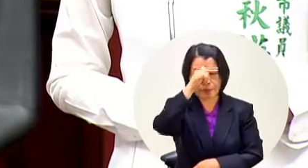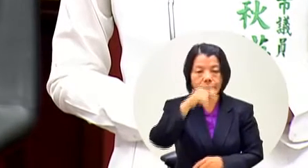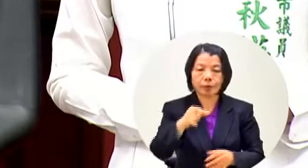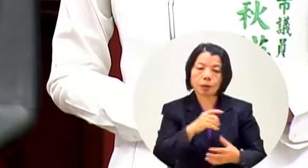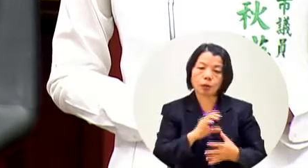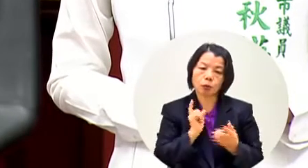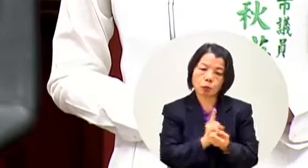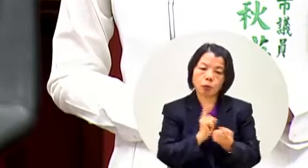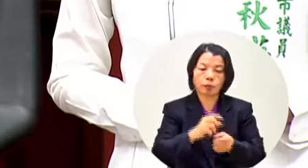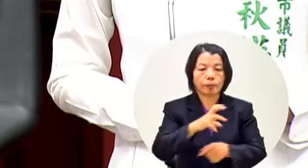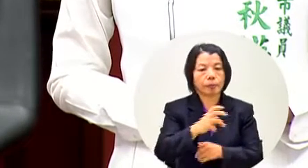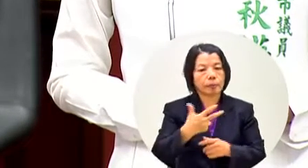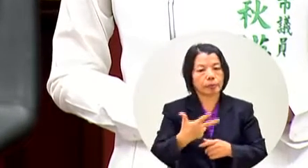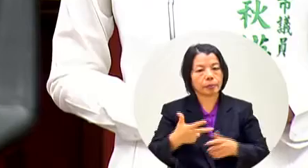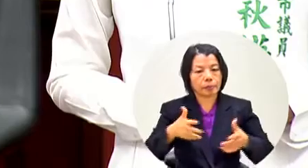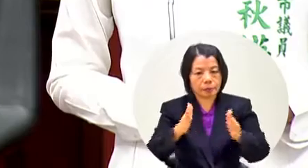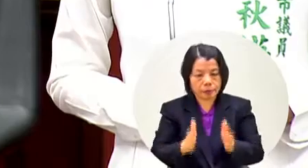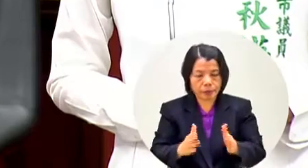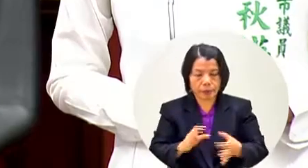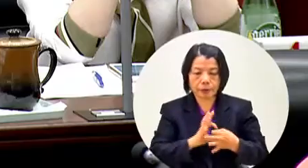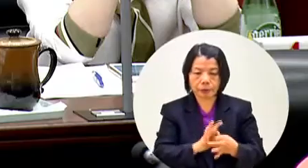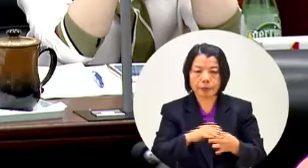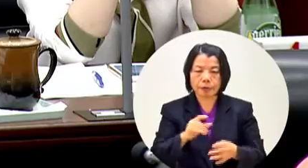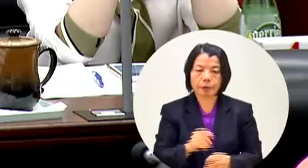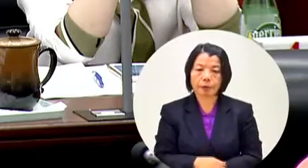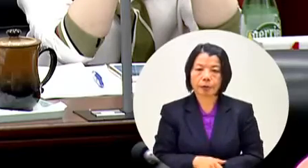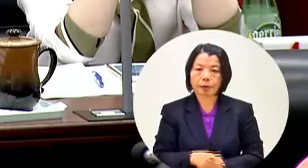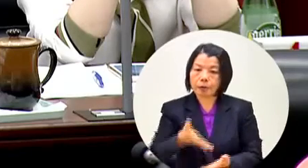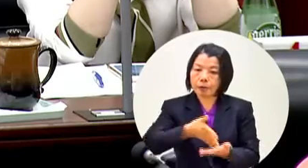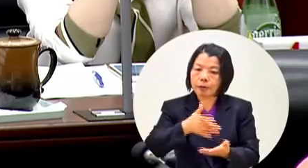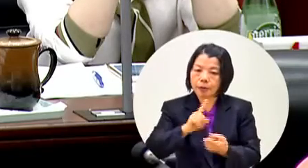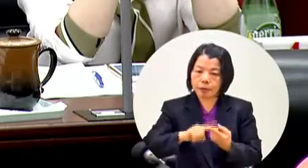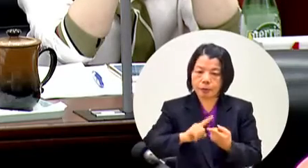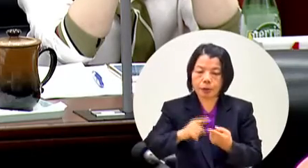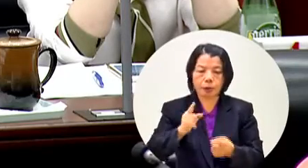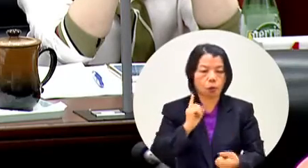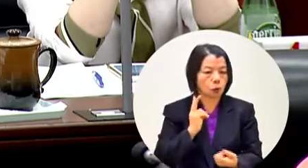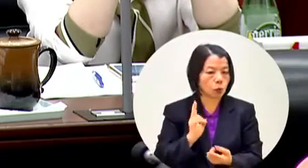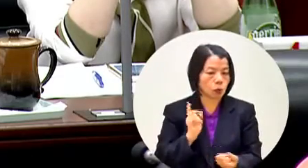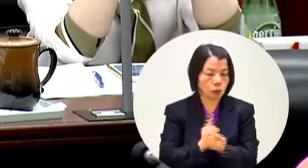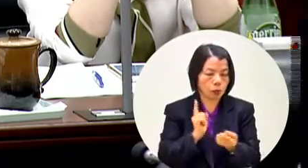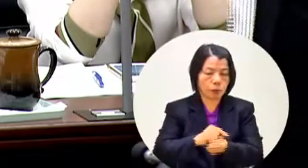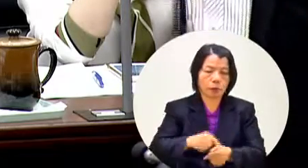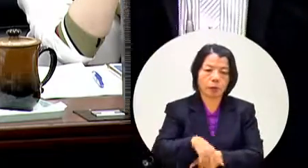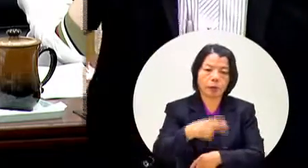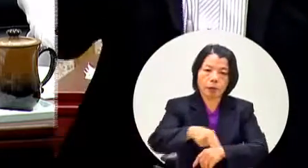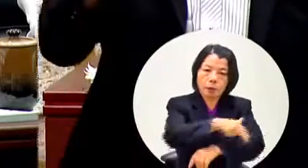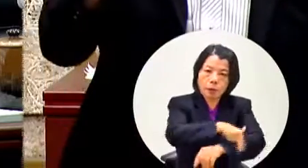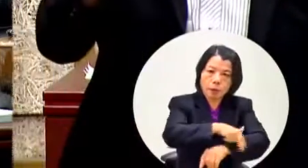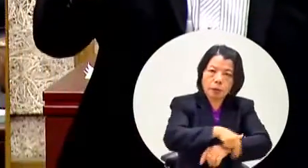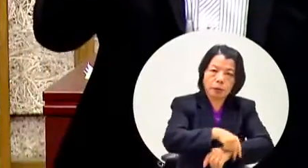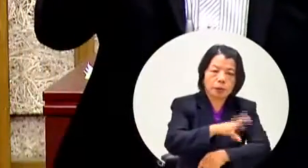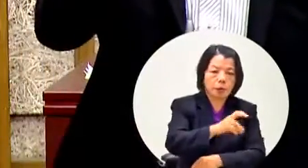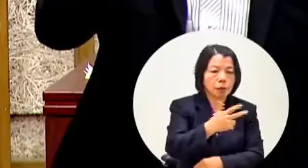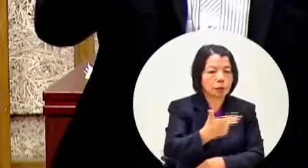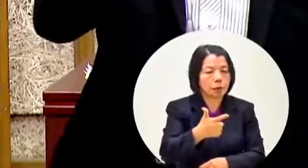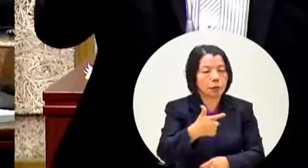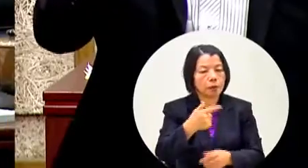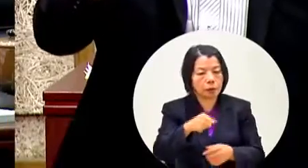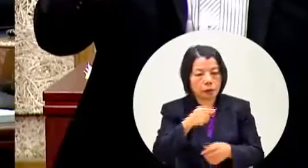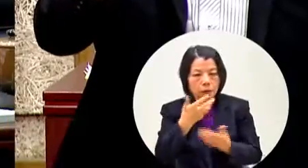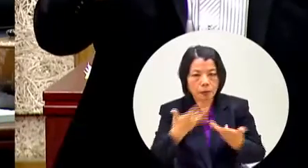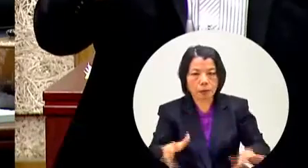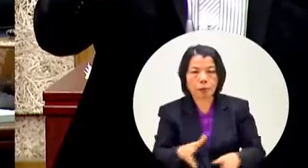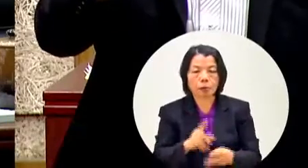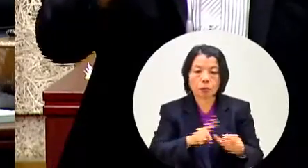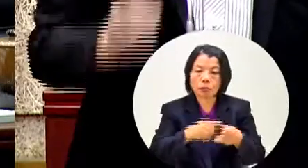复。 谢谢黄秋英议员关心哈，我们冈山87期，四地重划，我请地震局黄局长先跟您答复一下，好不好？ 好，谢谢， 感